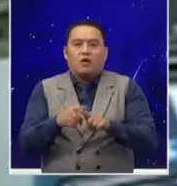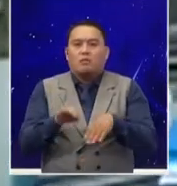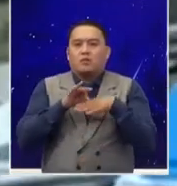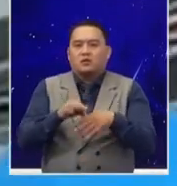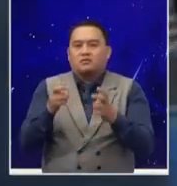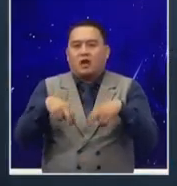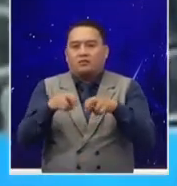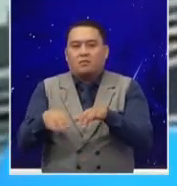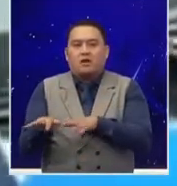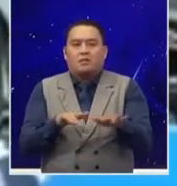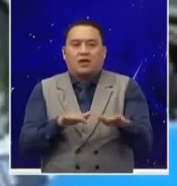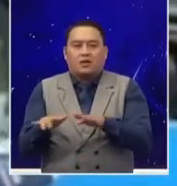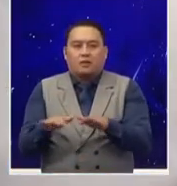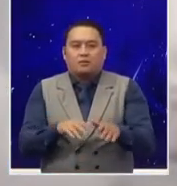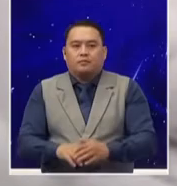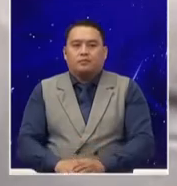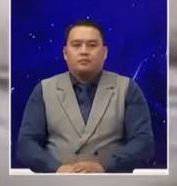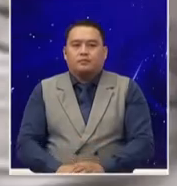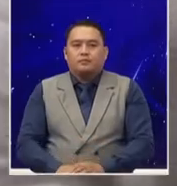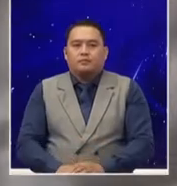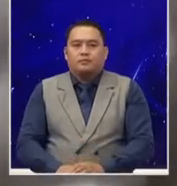проводятся следственные мероприятия.